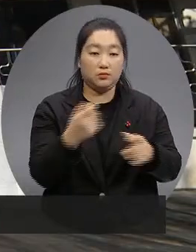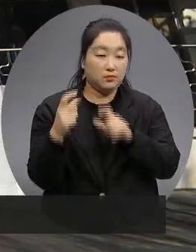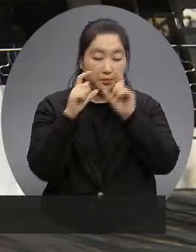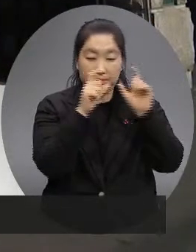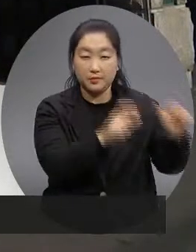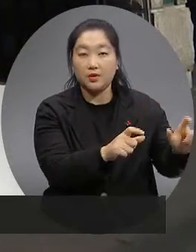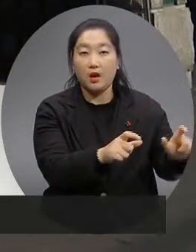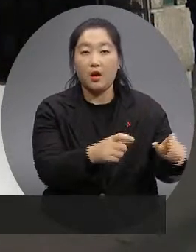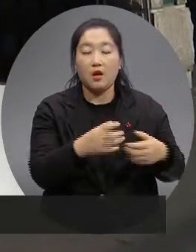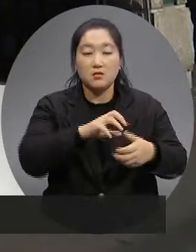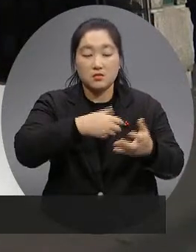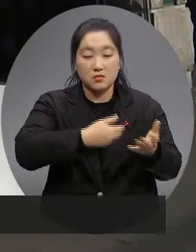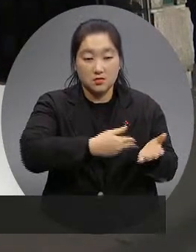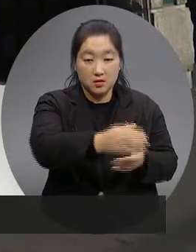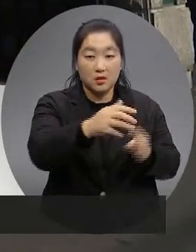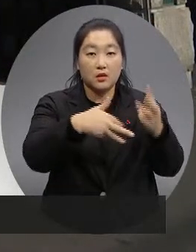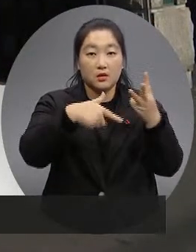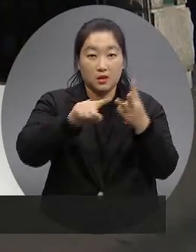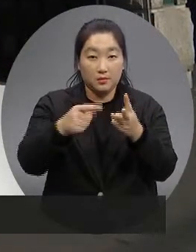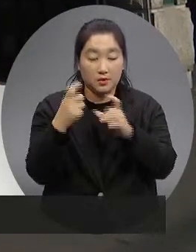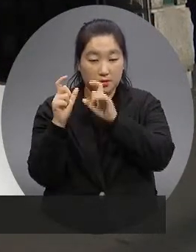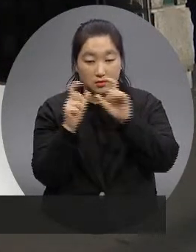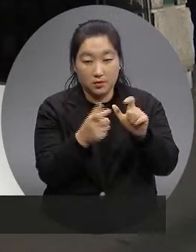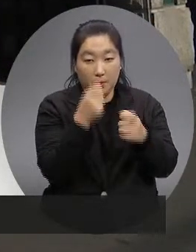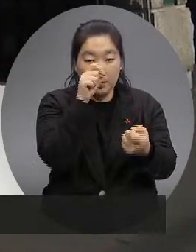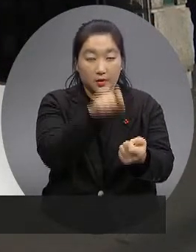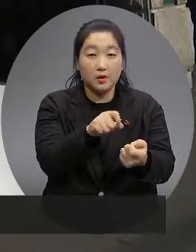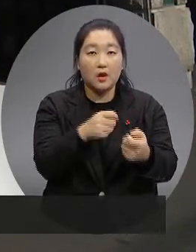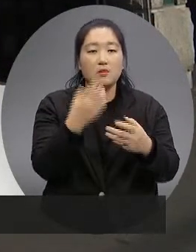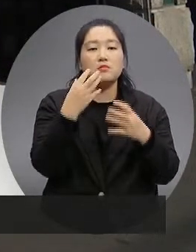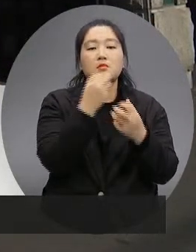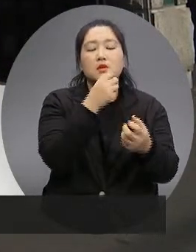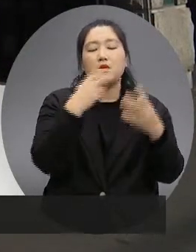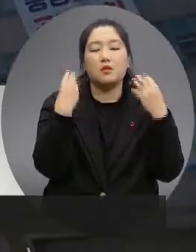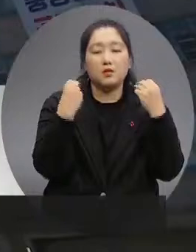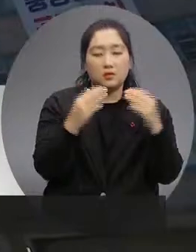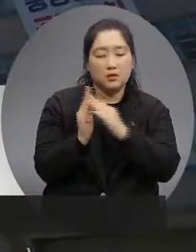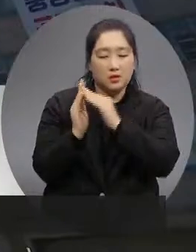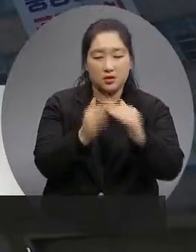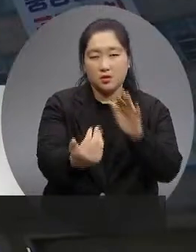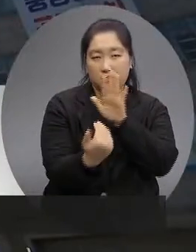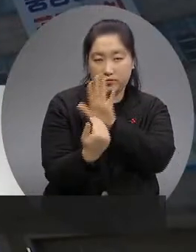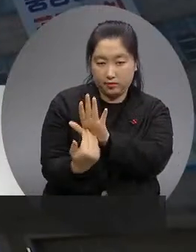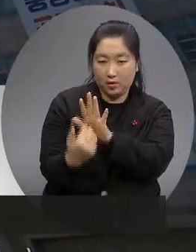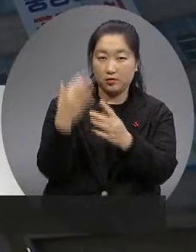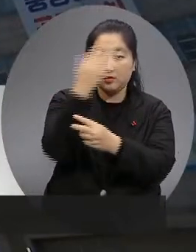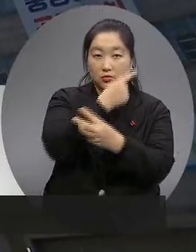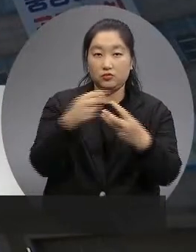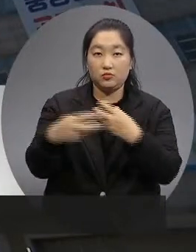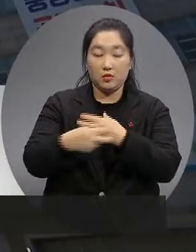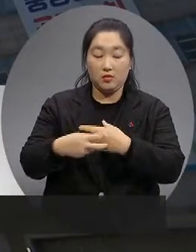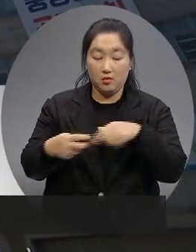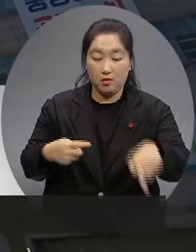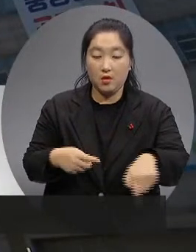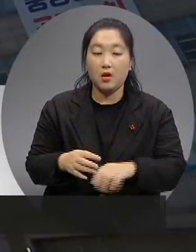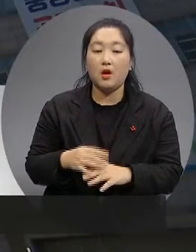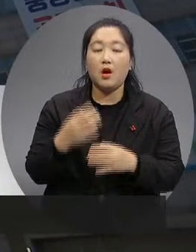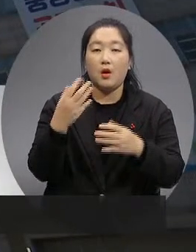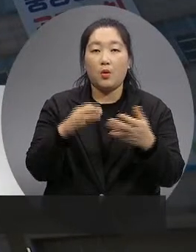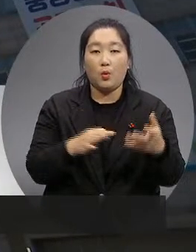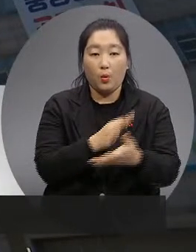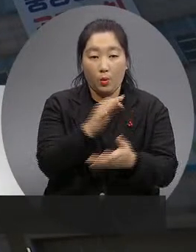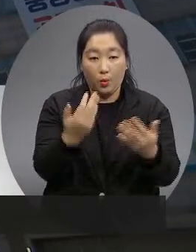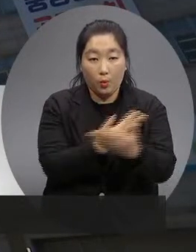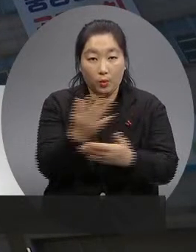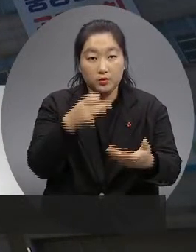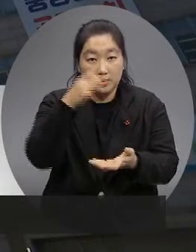청주시는 강제집행 3차 개고를 앞둔 상황에서도 여전히 이전을 거부하고 있는 청주병원에 대해 공유재산관리법에